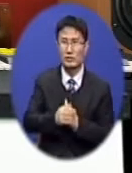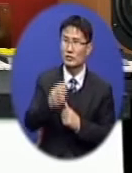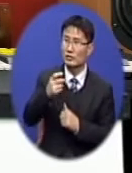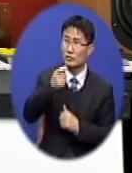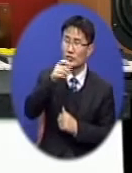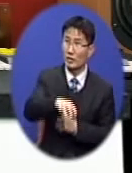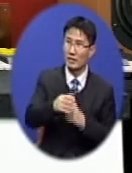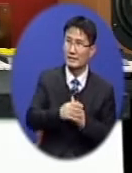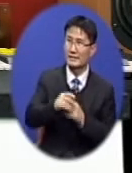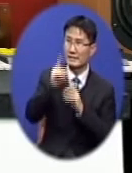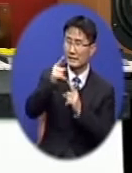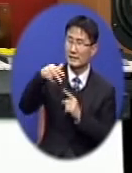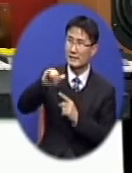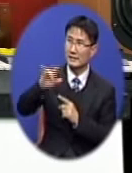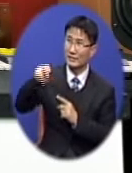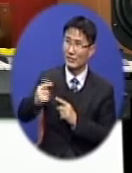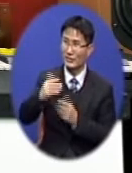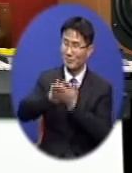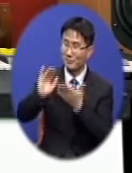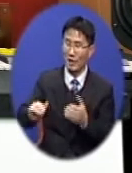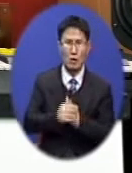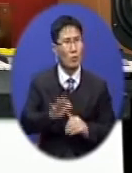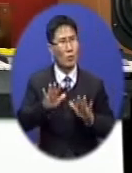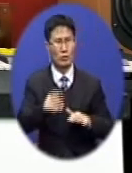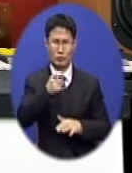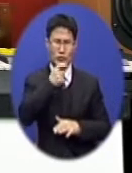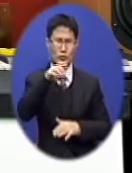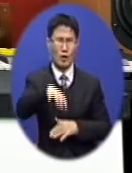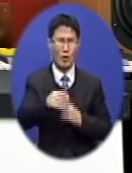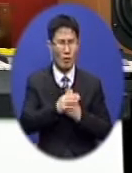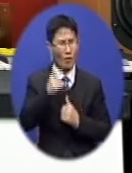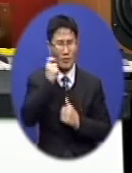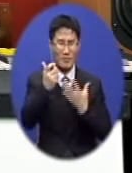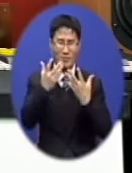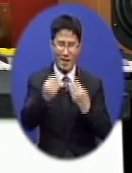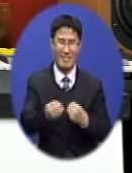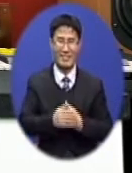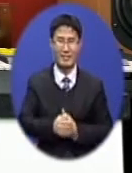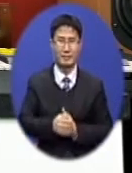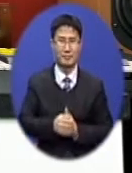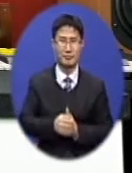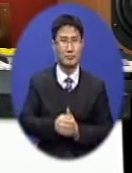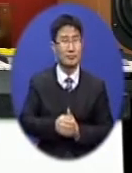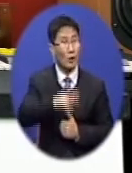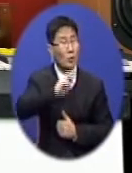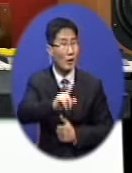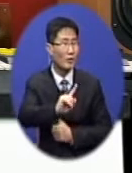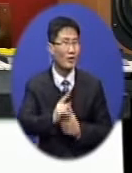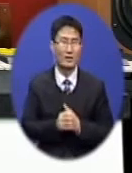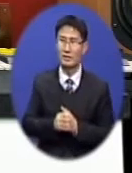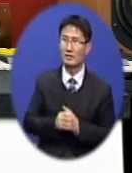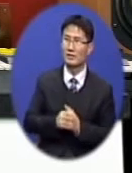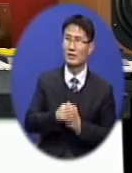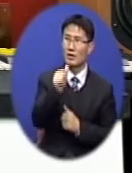살고 있는 이지윤입니다. 아이, 오늘 수원이 난리네. 아까도 네. 수원이고. 어떤 노래 불러주시겠어요?